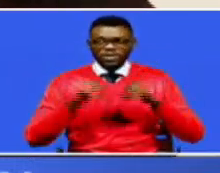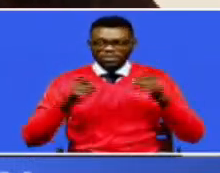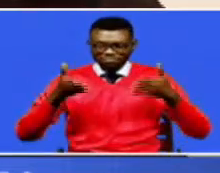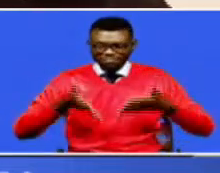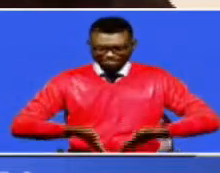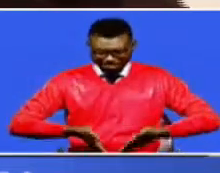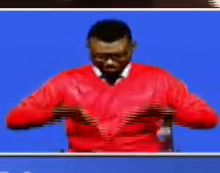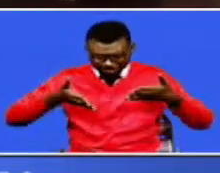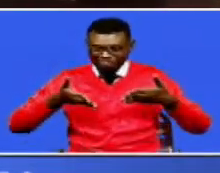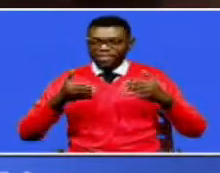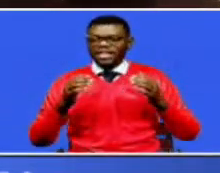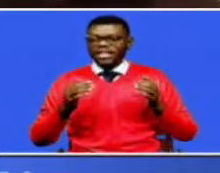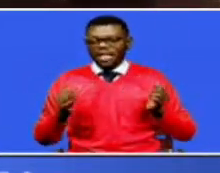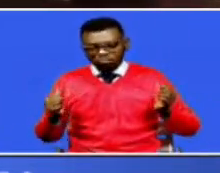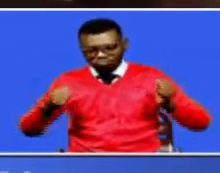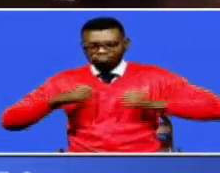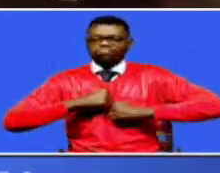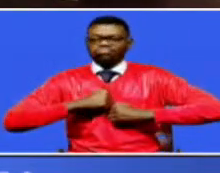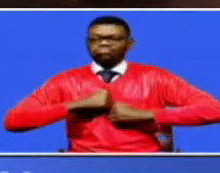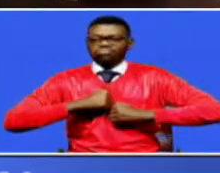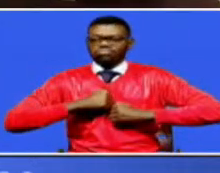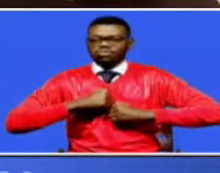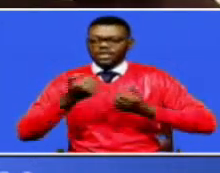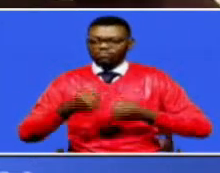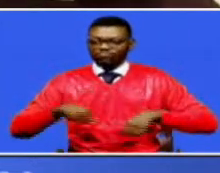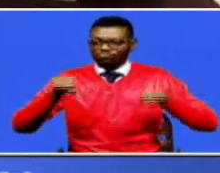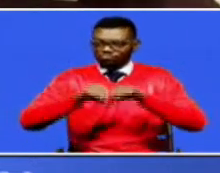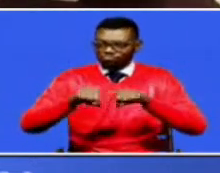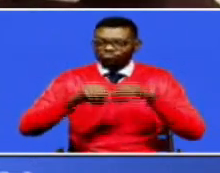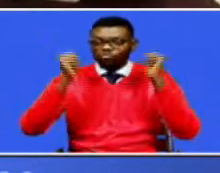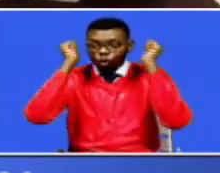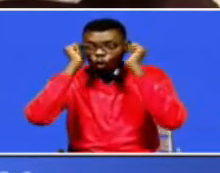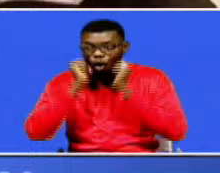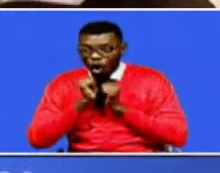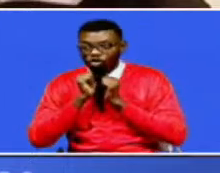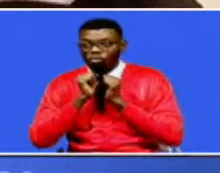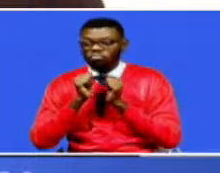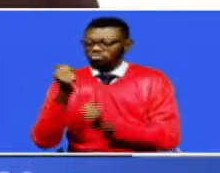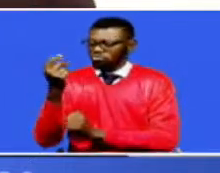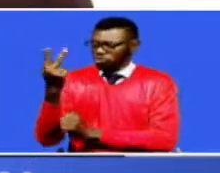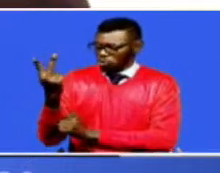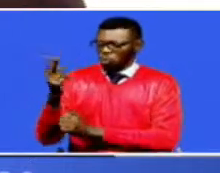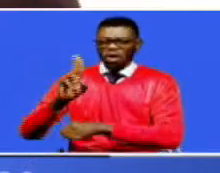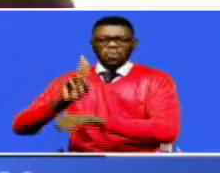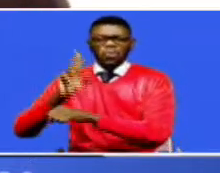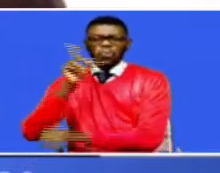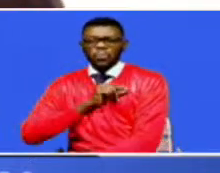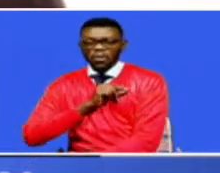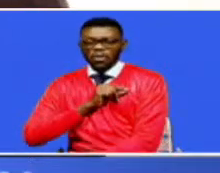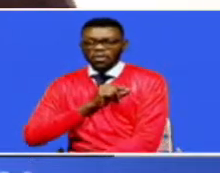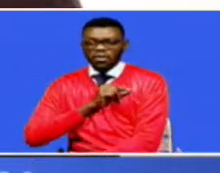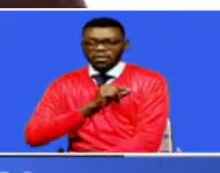ndani, koti, viatu na mipira miwili ya kondomu iliyokuwa imetumika. There are